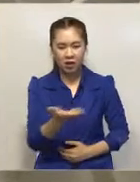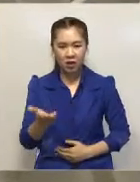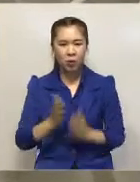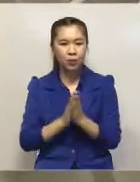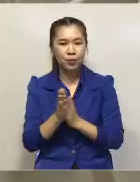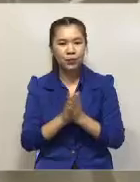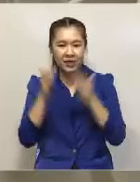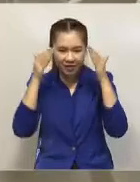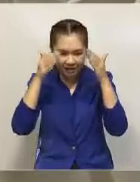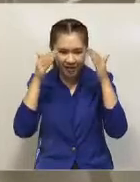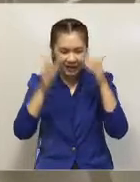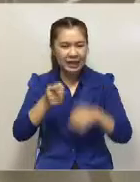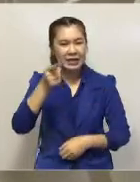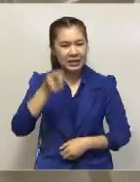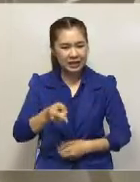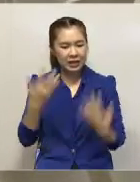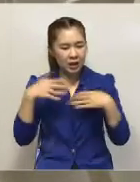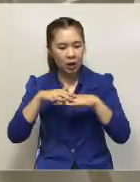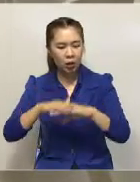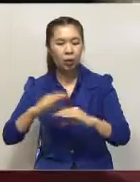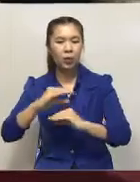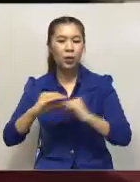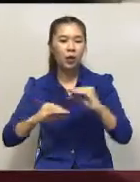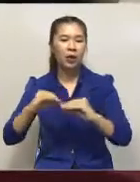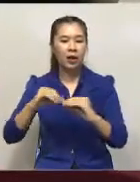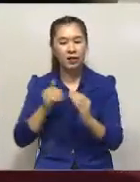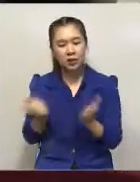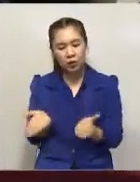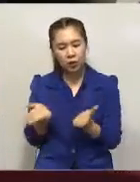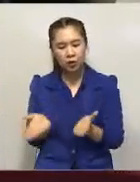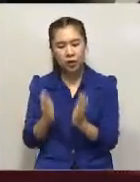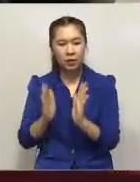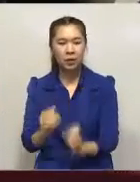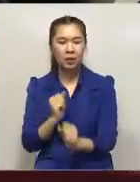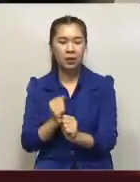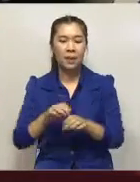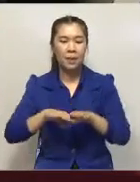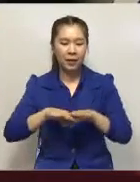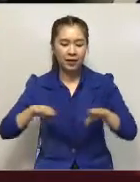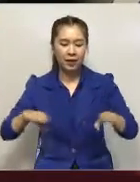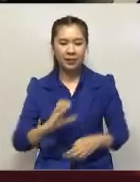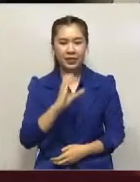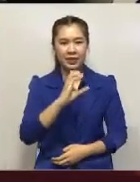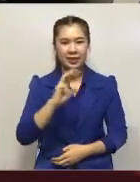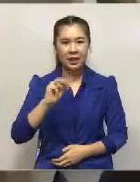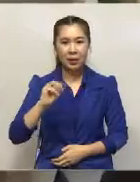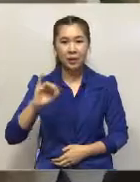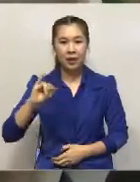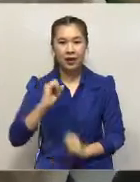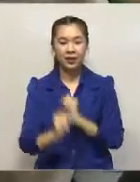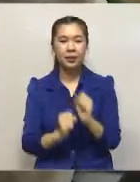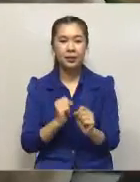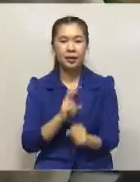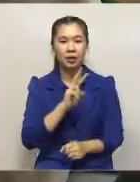งของบริษัททุกรายที่เข้าร่วมโครงการส่งเสริมให้ผู้ประกอบการได้รับมาตรฐาน CMMI ระหว่าง